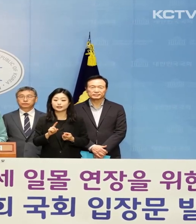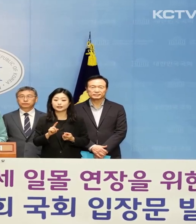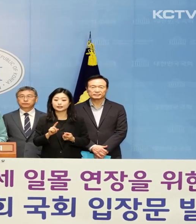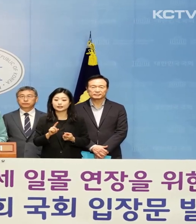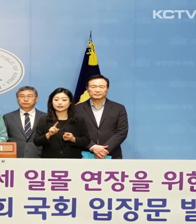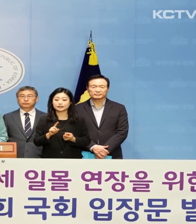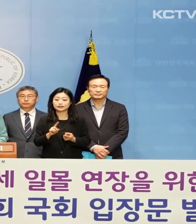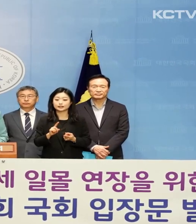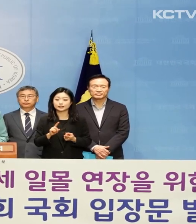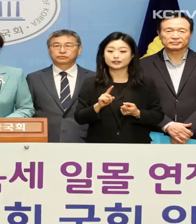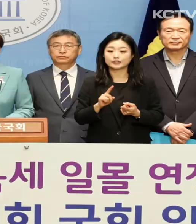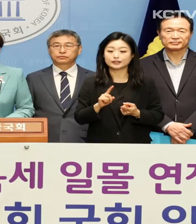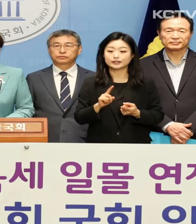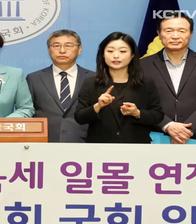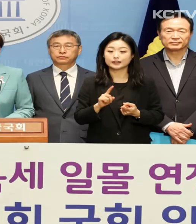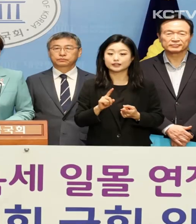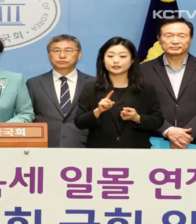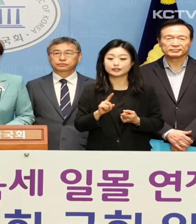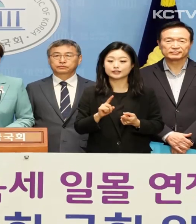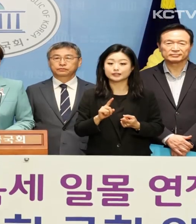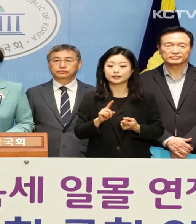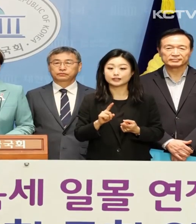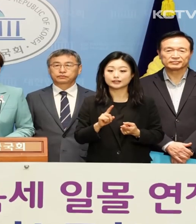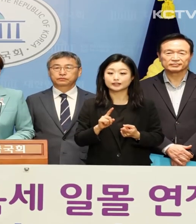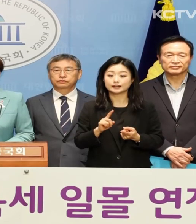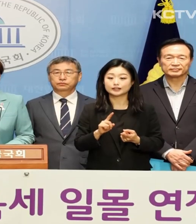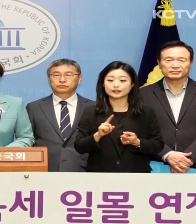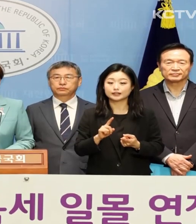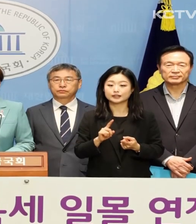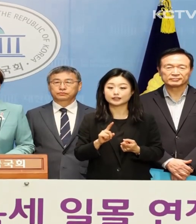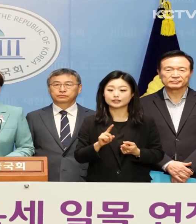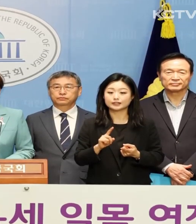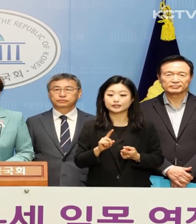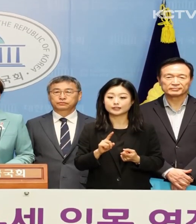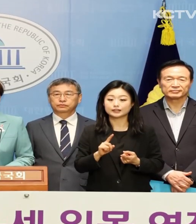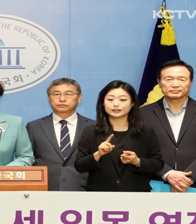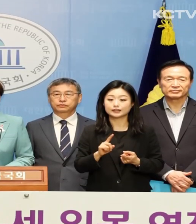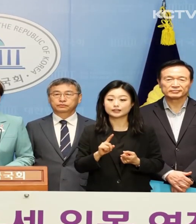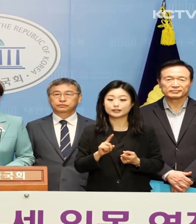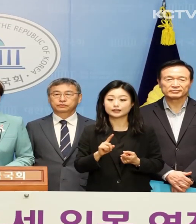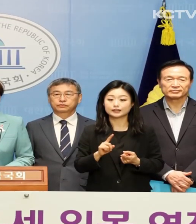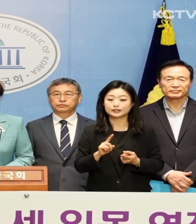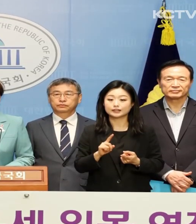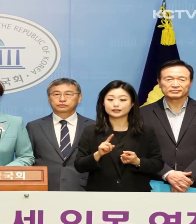걱정하는 목소리가 커지고 있습니다. KCTV 뉴스 이정훈입니다.